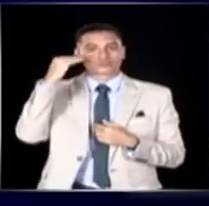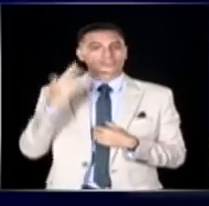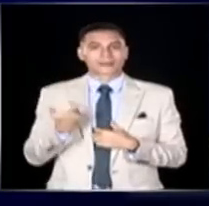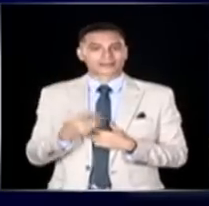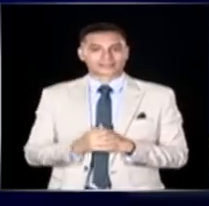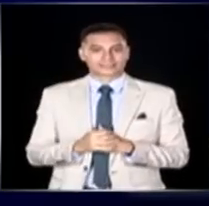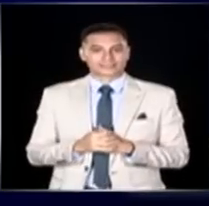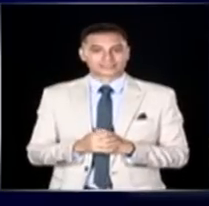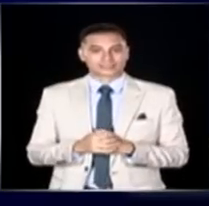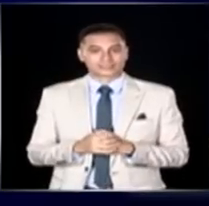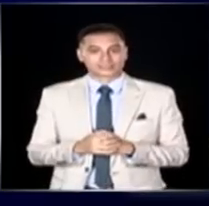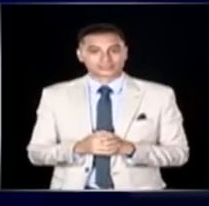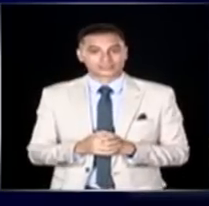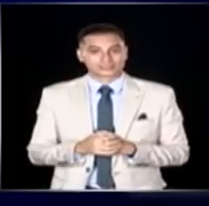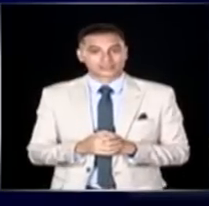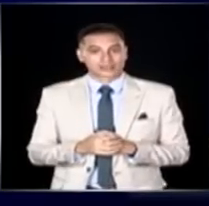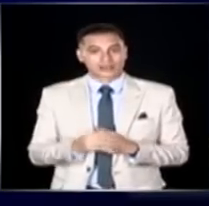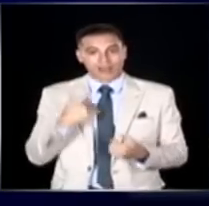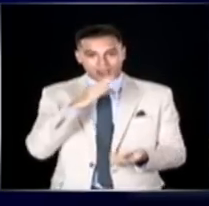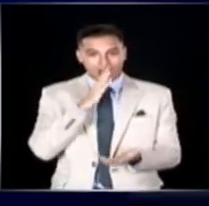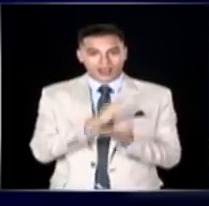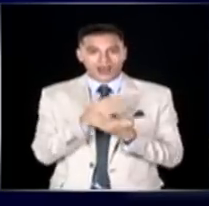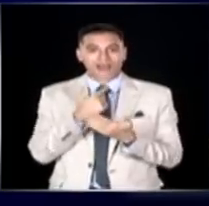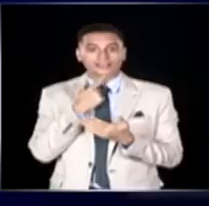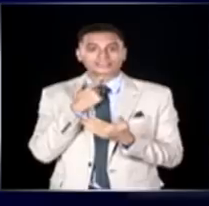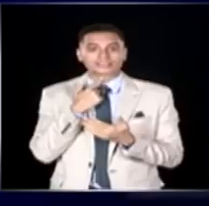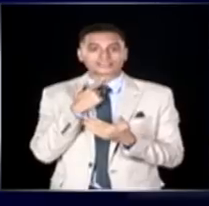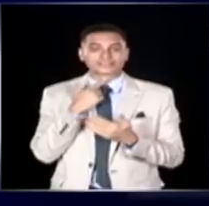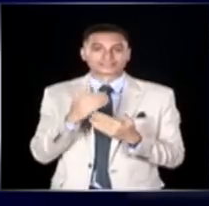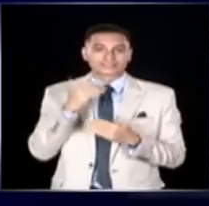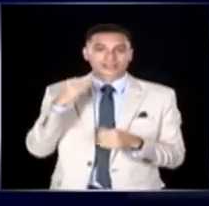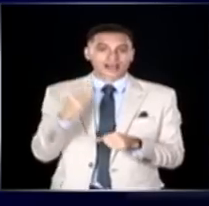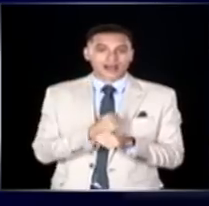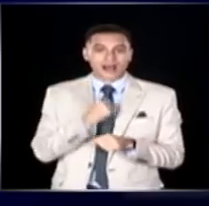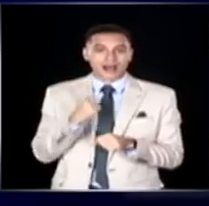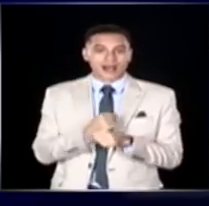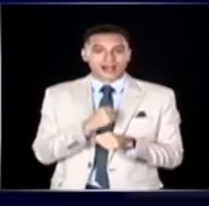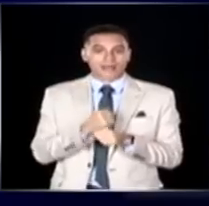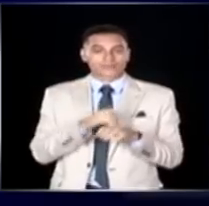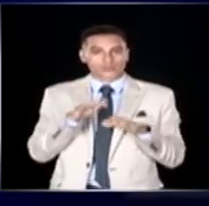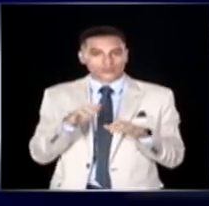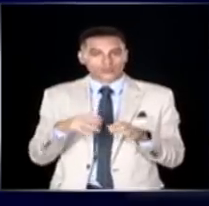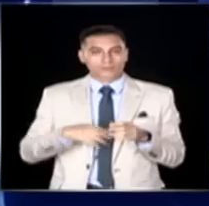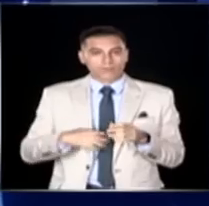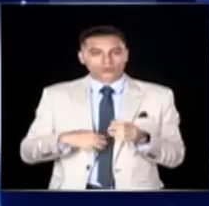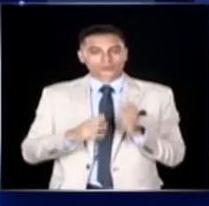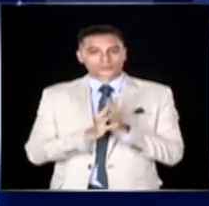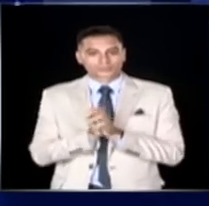ازاي؟ انا عايزه صراحه اخش كمبيوتر انجينيرنج، عشان انا شايفه اللي هو ده شغل الحاضر يعني، وشغل المستقبل